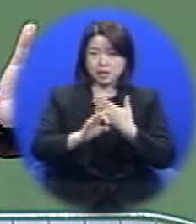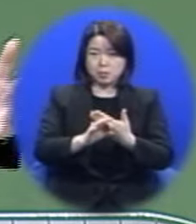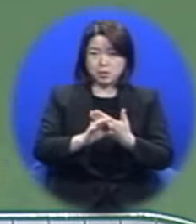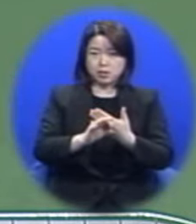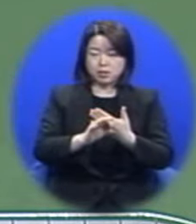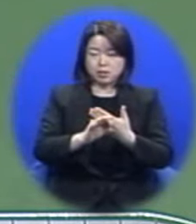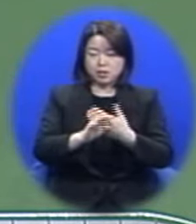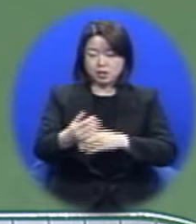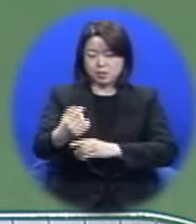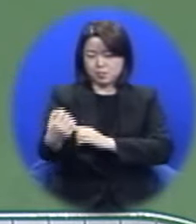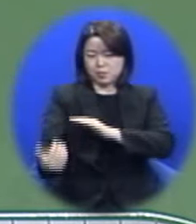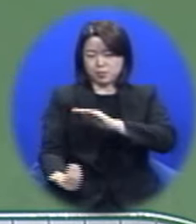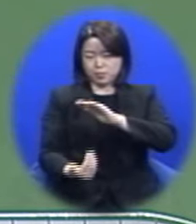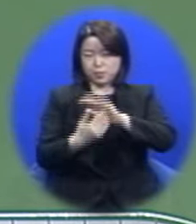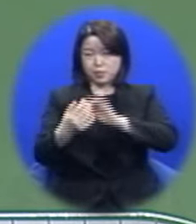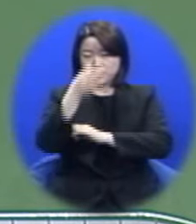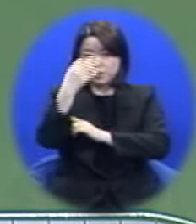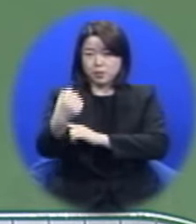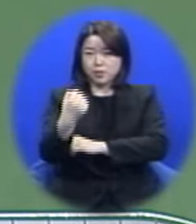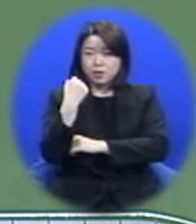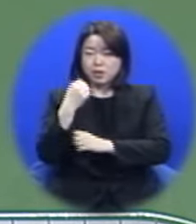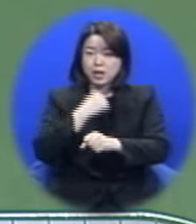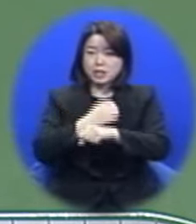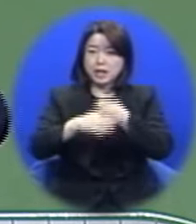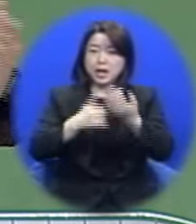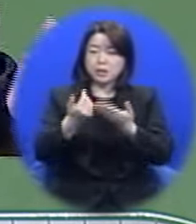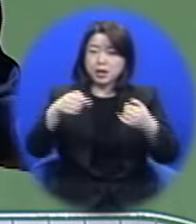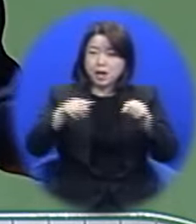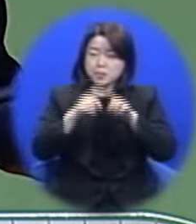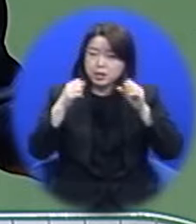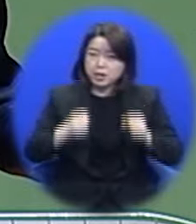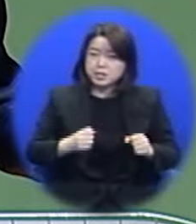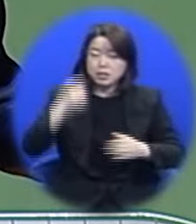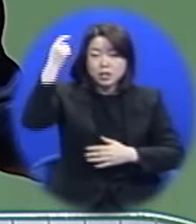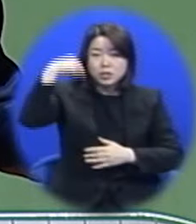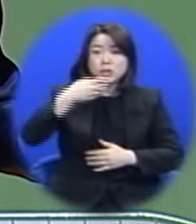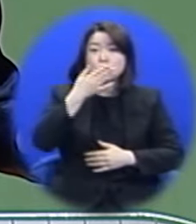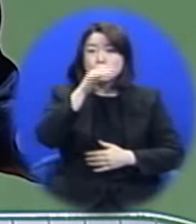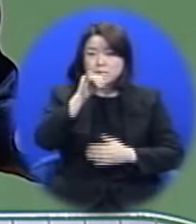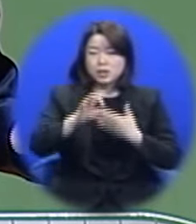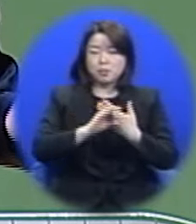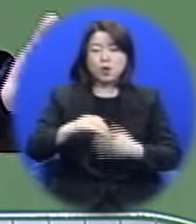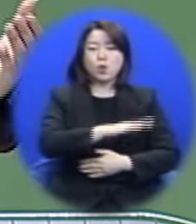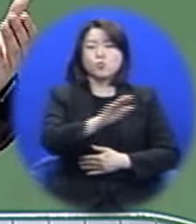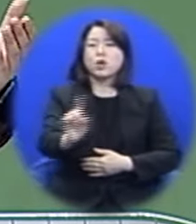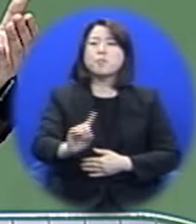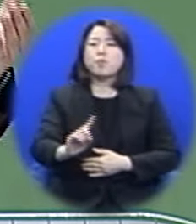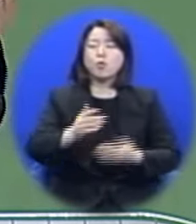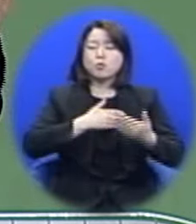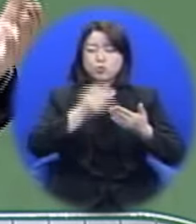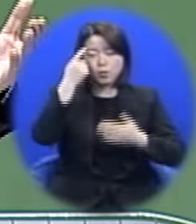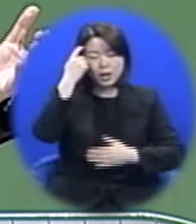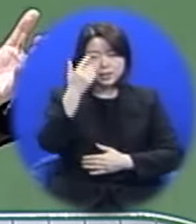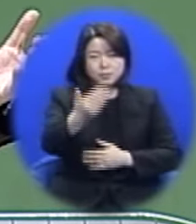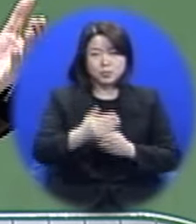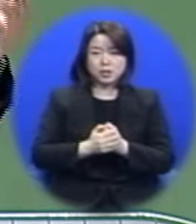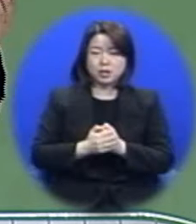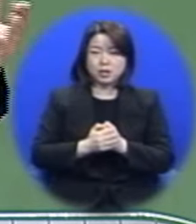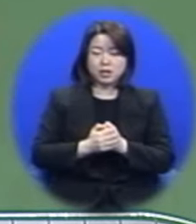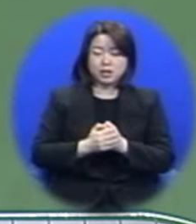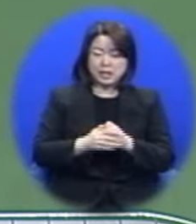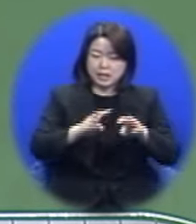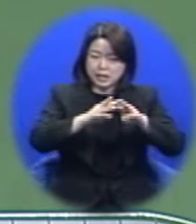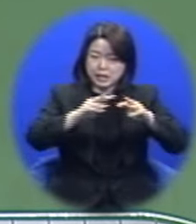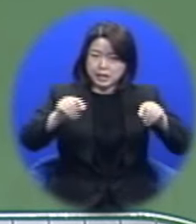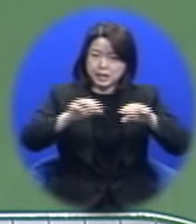전능하신 하나님이 우리와 함께 하심을 볼 수 있다면 우리가 무엇을 두려워하겠습니까? 내일 이 땅의 모든 교회는